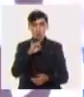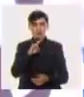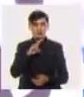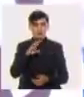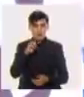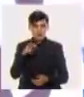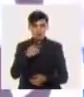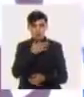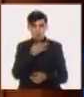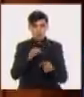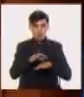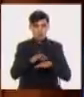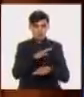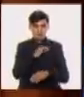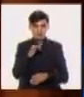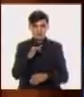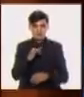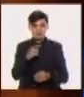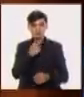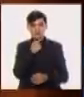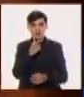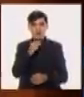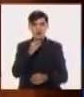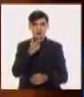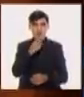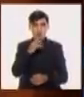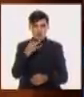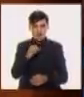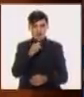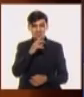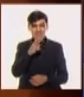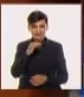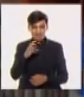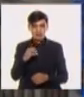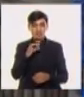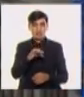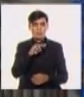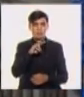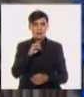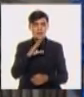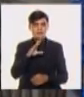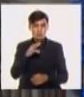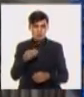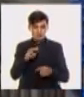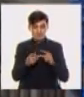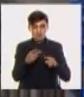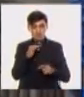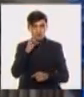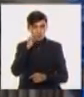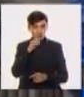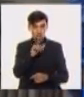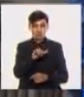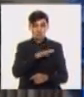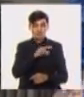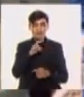заболело горло. Первая скорая поставила диагноз гнойная ангина, вторая – пневмонию. Рымбала Кунтаева вскоре умерла. В больнице сказали, что у бабушки был